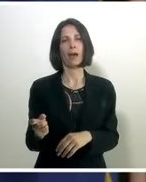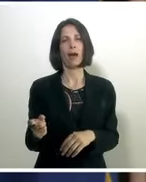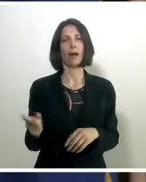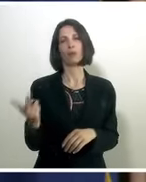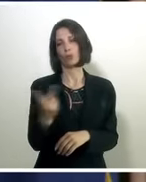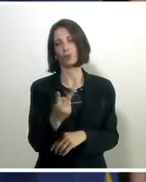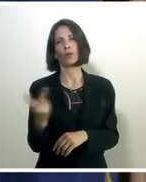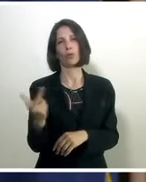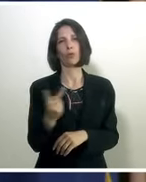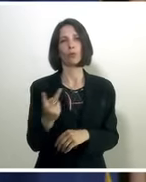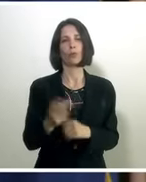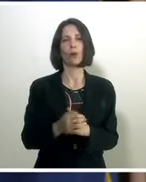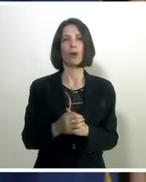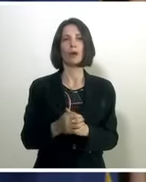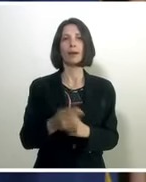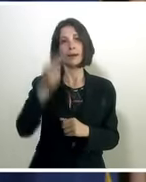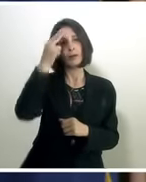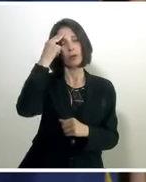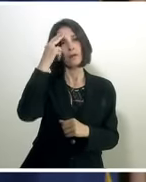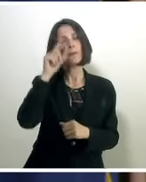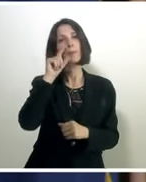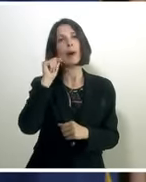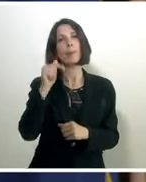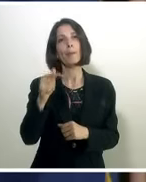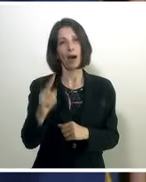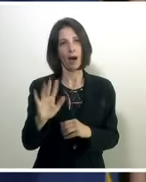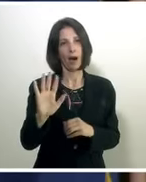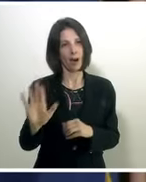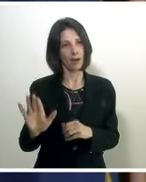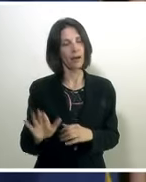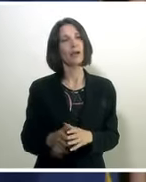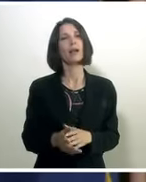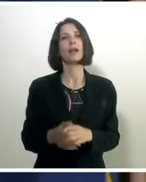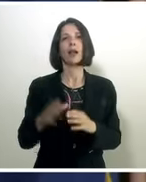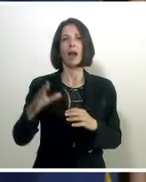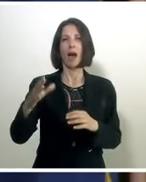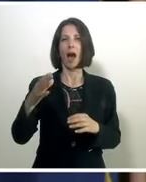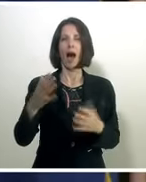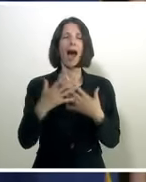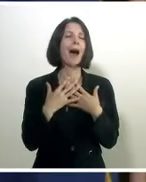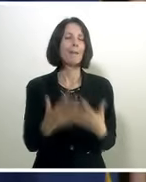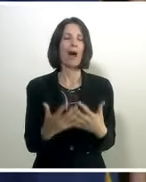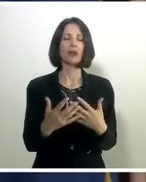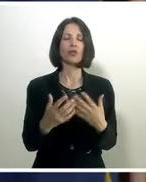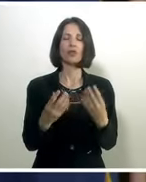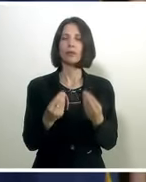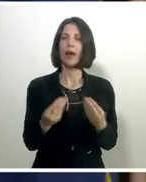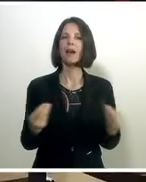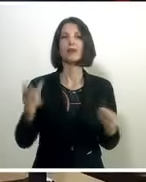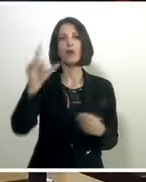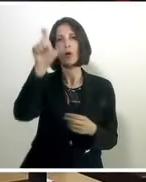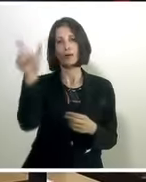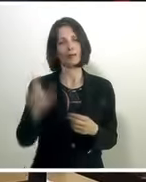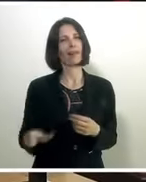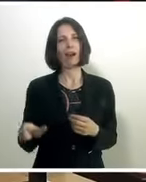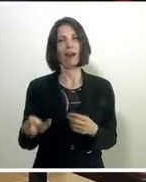tutto È stato un italiano che ha amato intensamente il suo paese Grazie a tutti per questa iniziativa